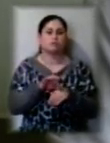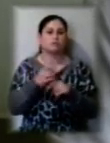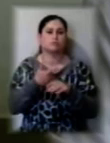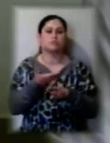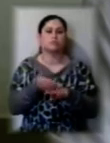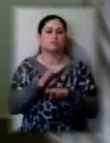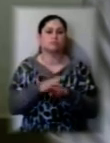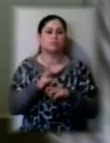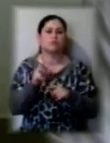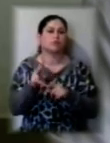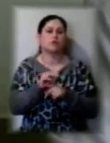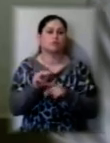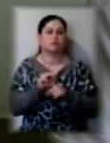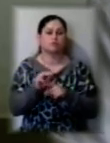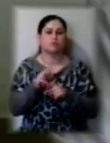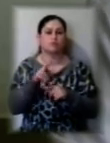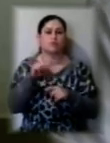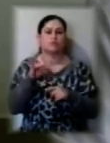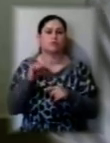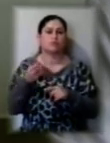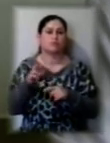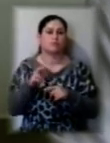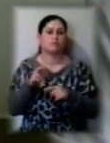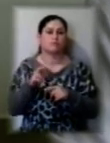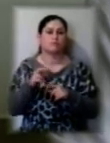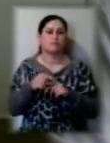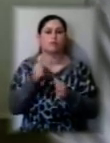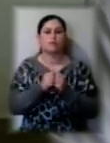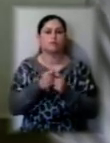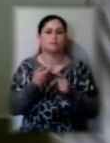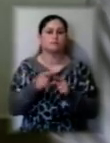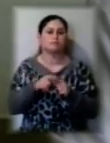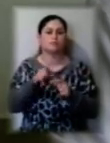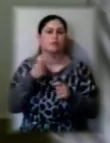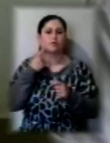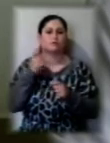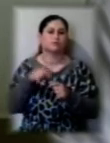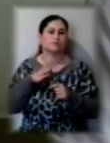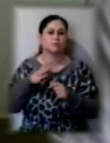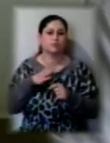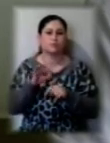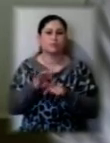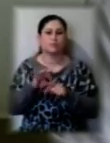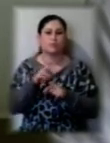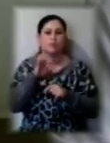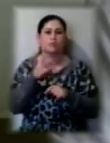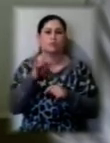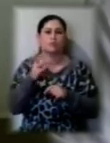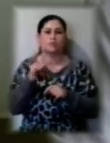невиліковною патологією. Частіше за всього це бувають онкологічна